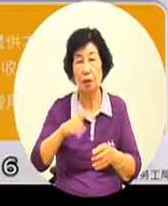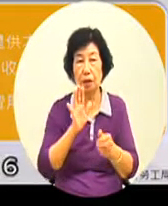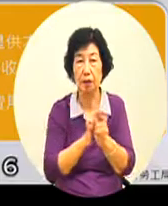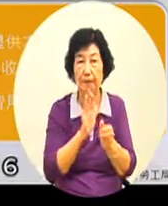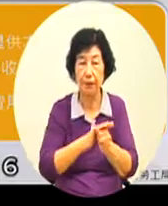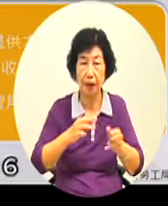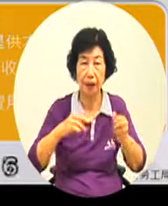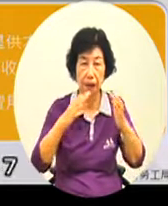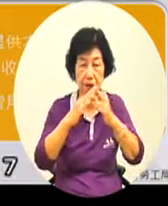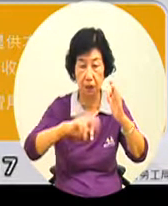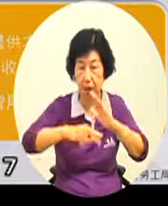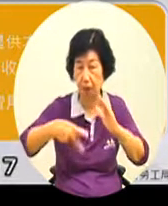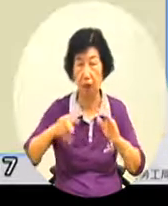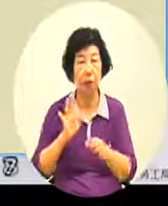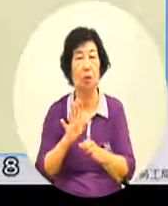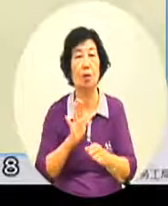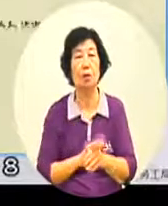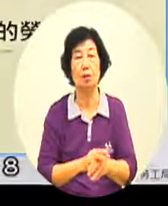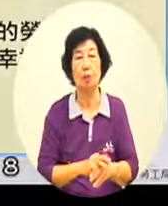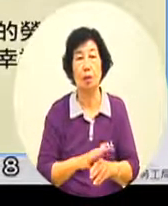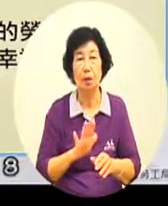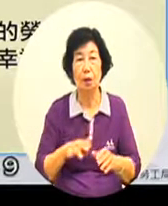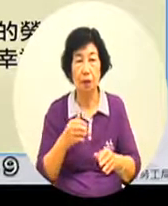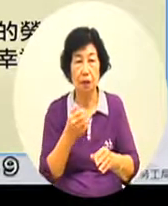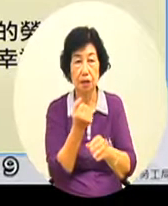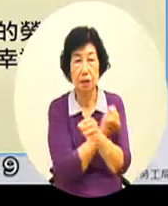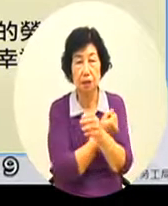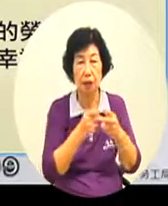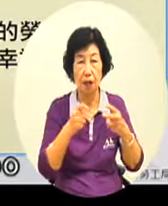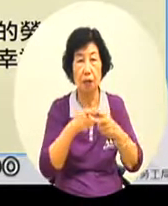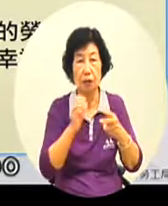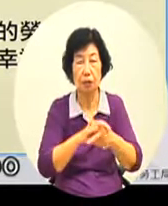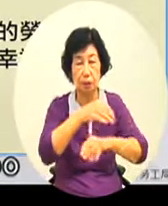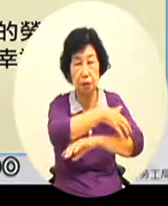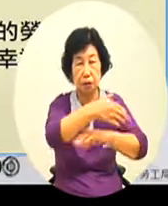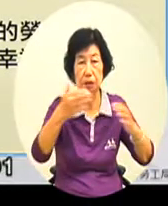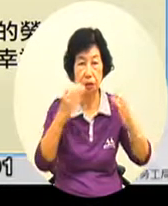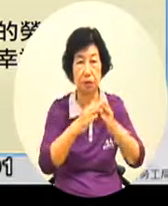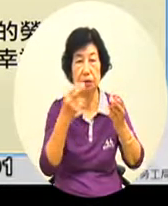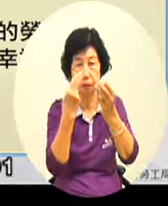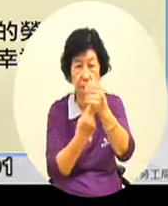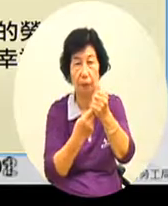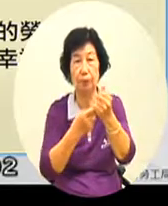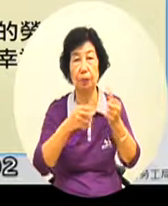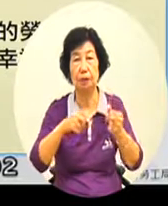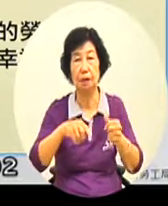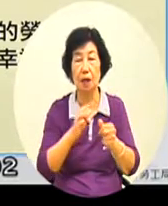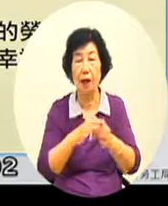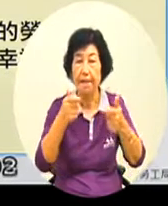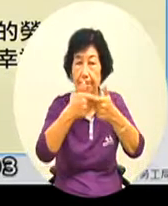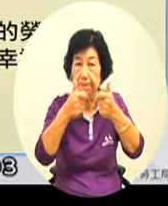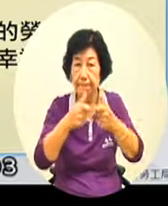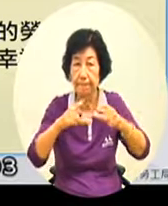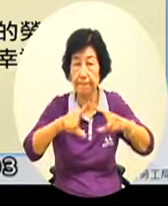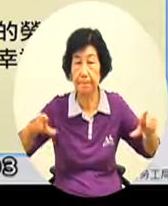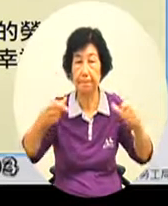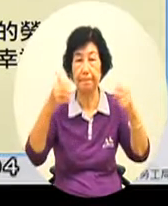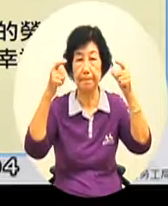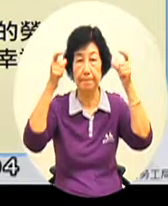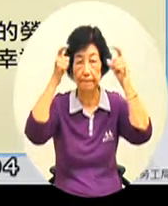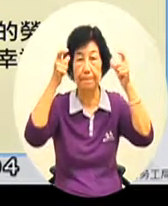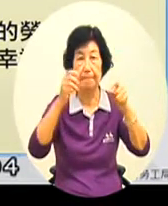住品质。那劳工局自县市合并到现在，我们配合很多的大高雄的各个区域的产业